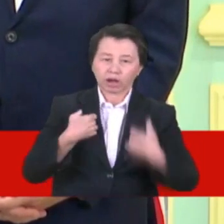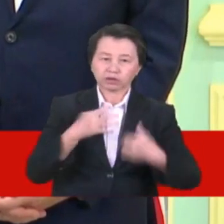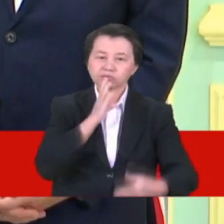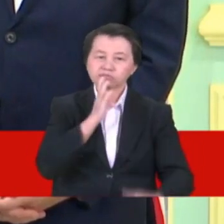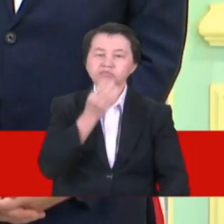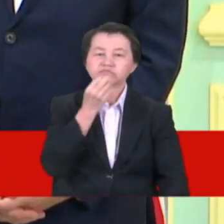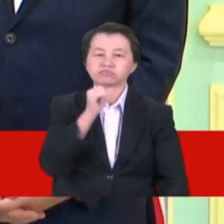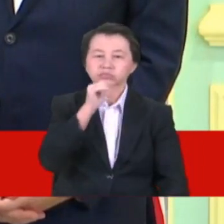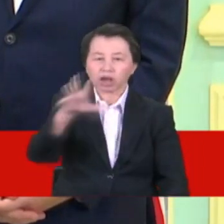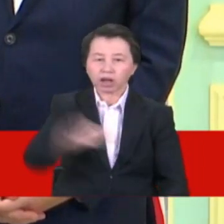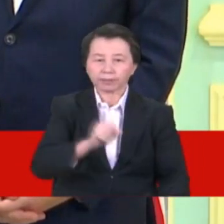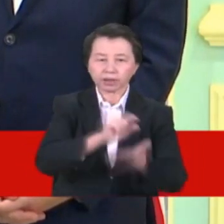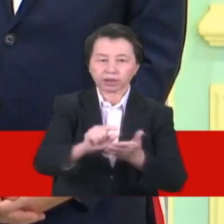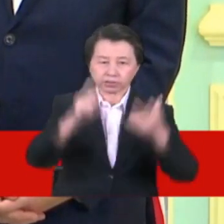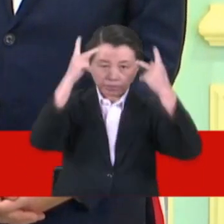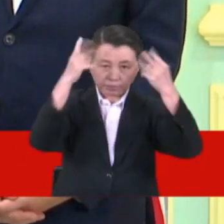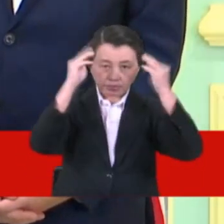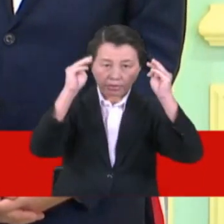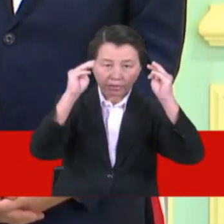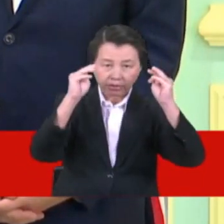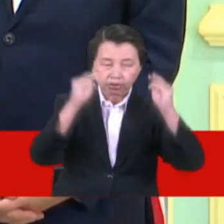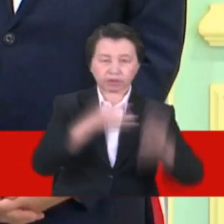patutlah dia tak ambil gaji Perdana Menteri kerana dia ambil